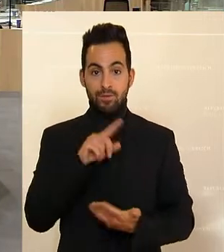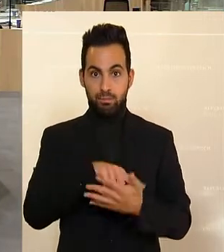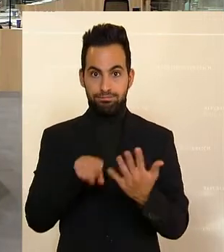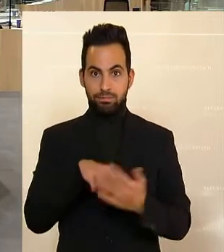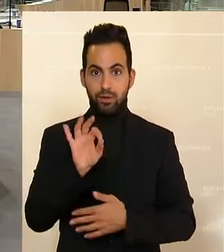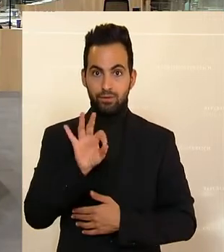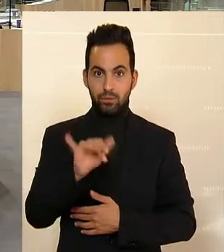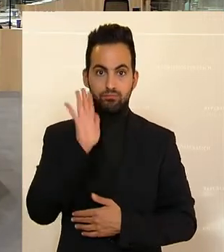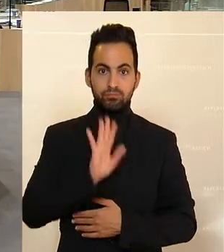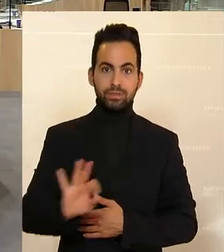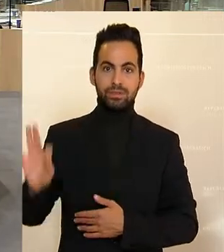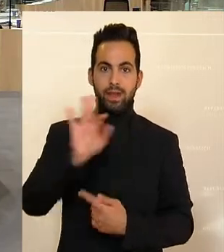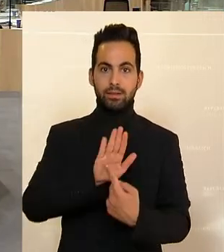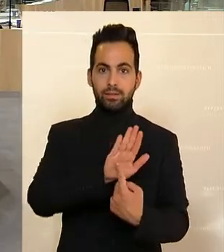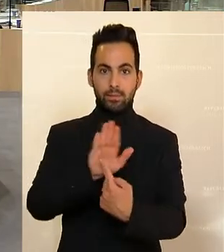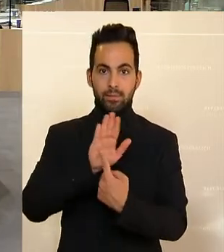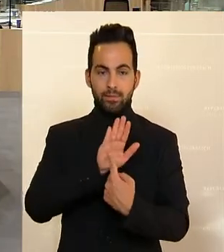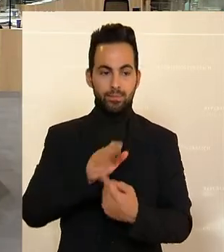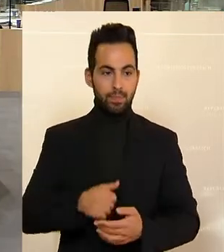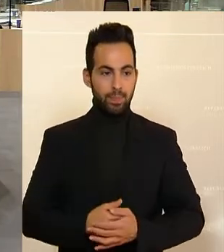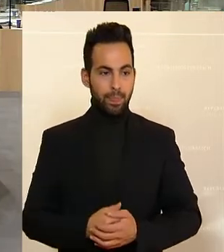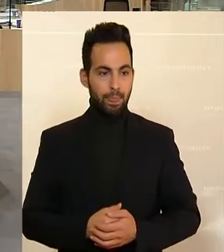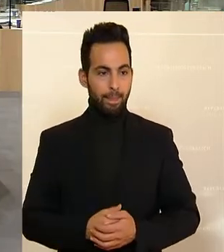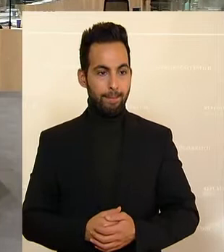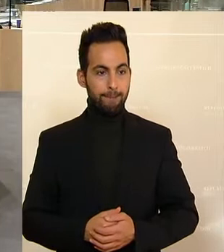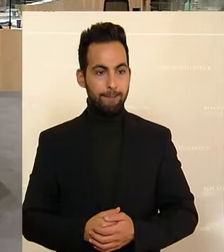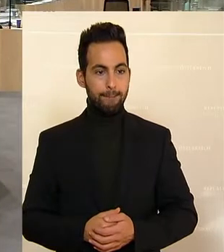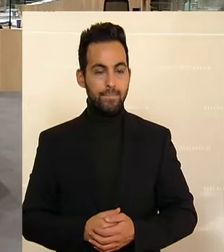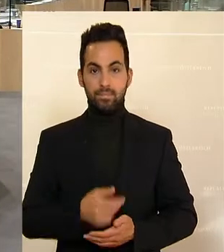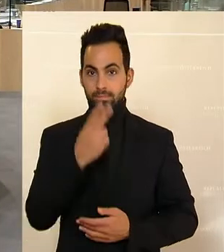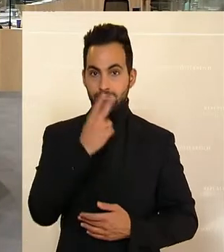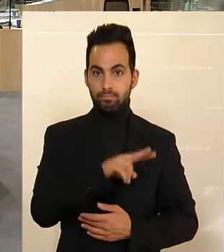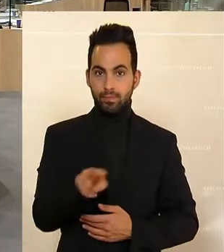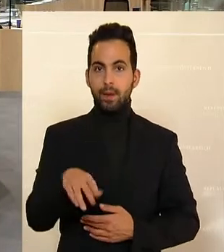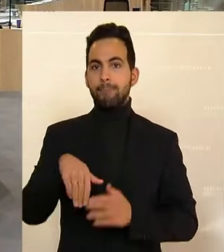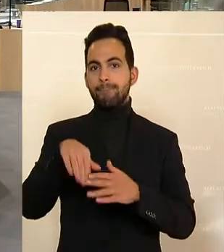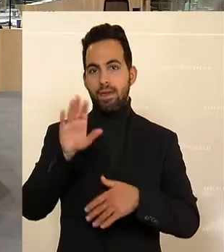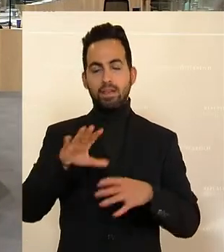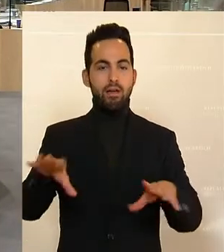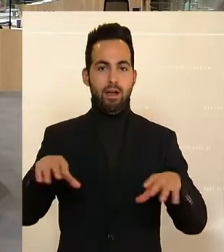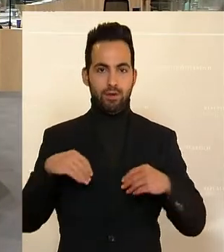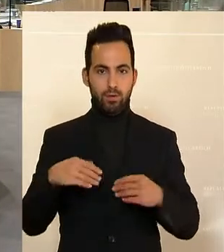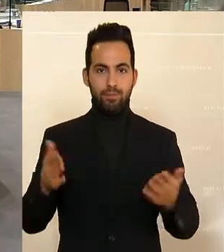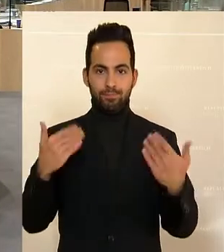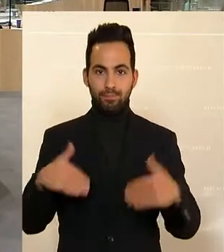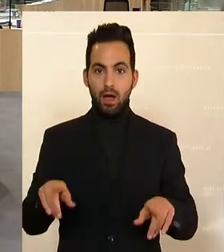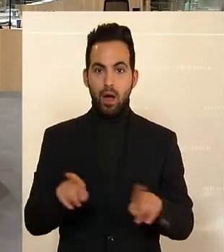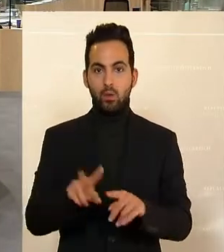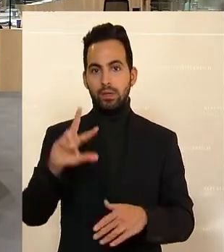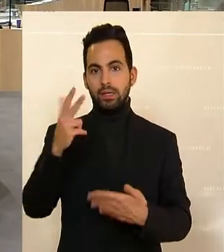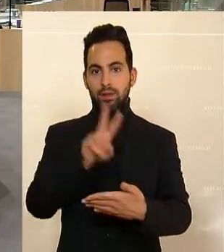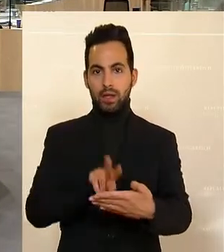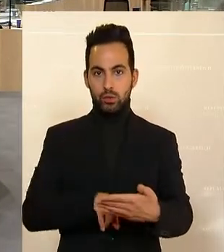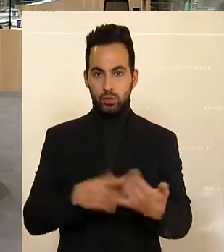sich dafür ausspricht, den bitte ich um ein Zeichen der Zustimmung. Das ist mit Mehrheit so angenommen. Wir kommen zugleich zur